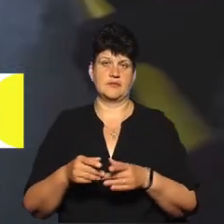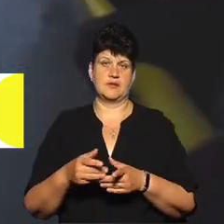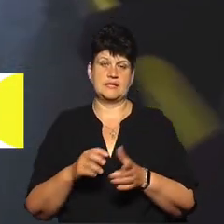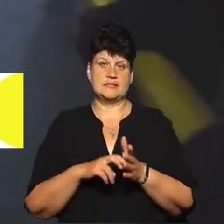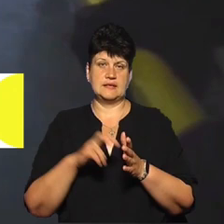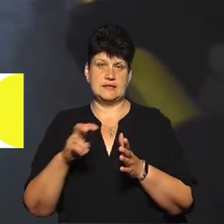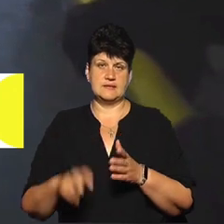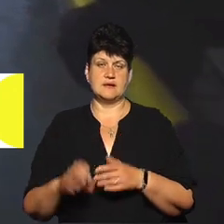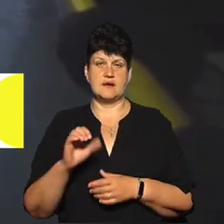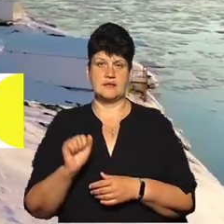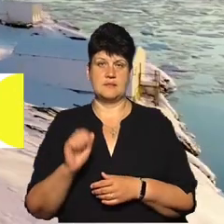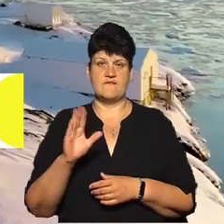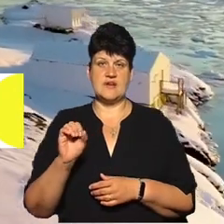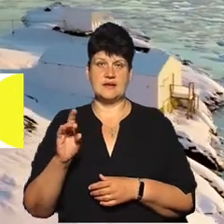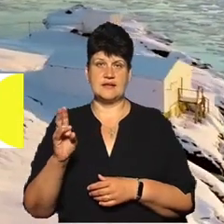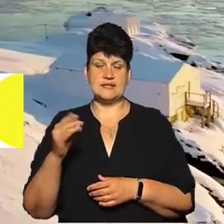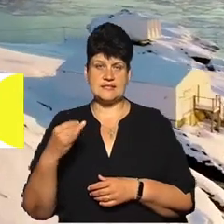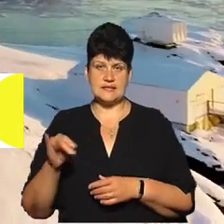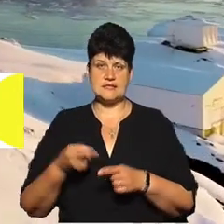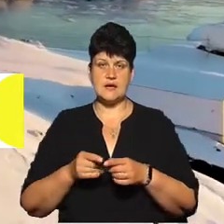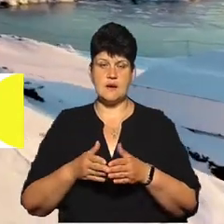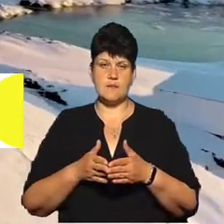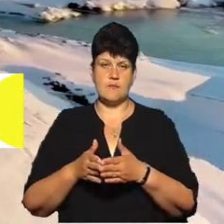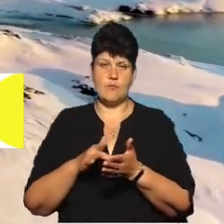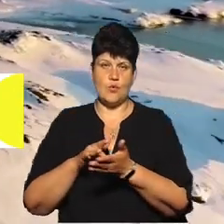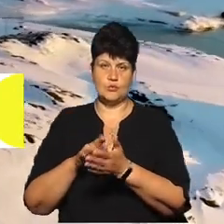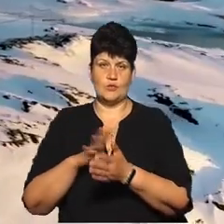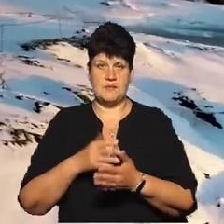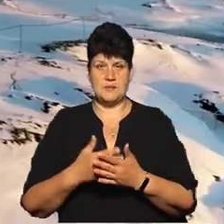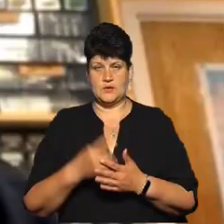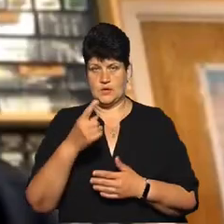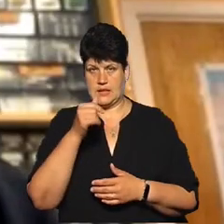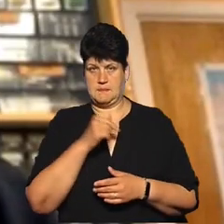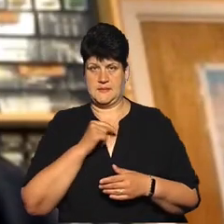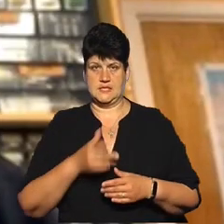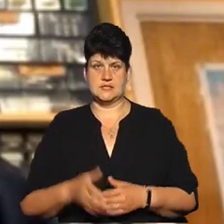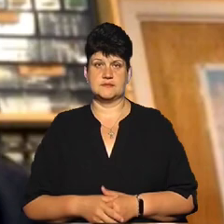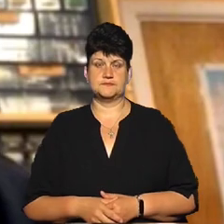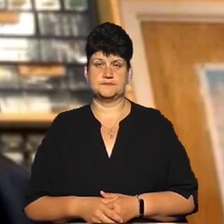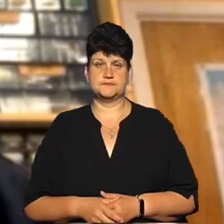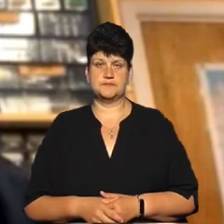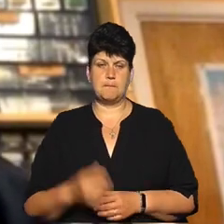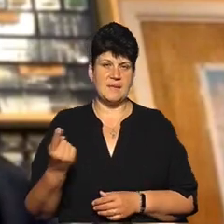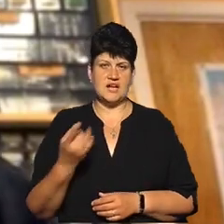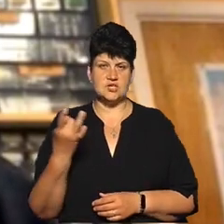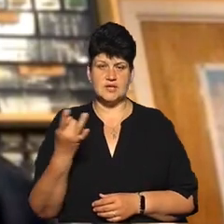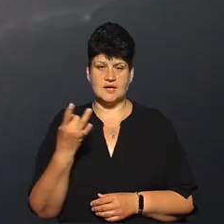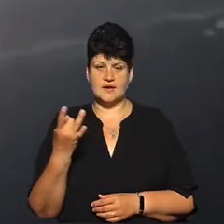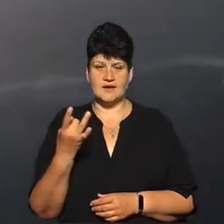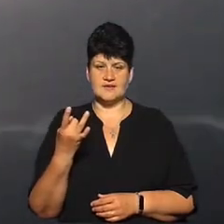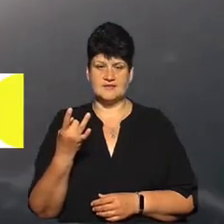«Академік Вернадський». Ця подорож тривала приблизно місяць, каже Володимир. Перший раз бачу айсберг, такий